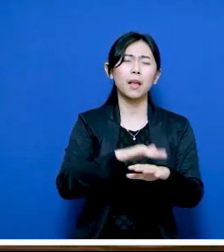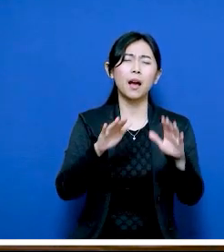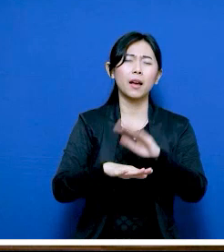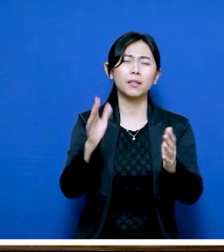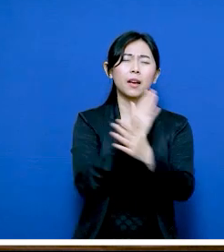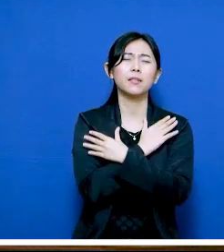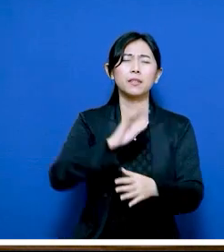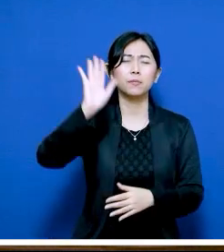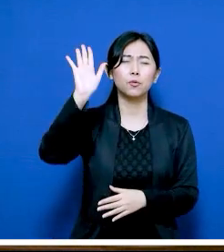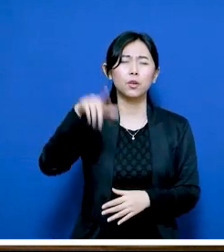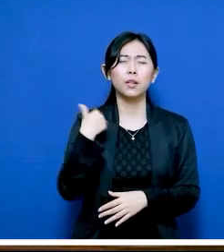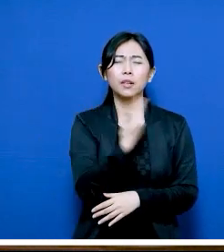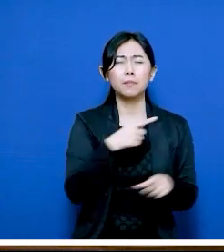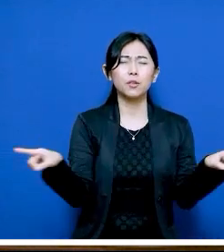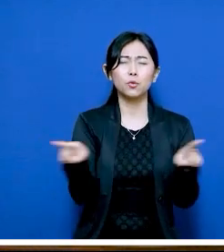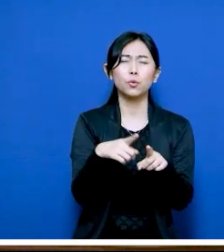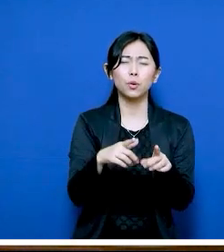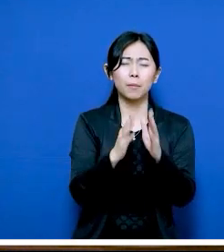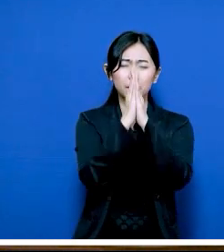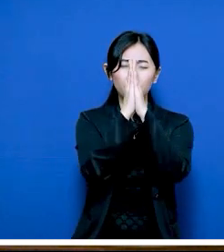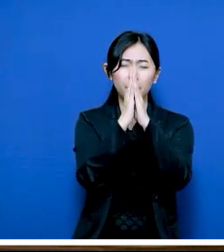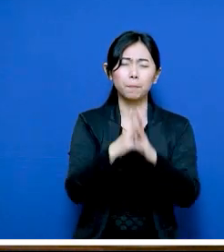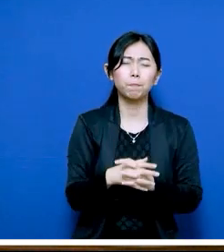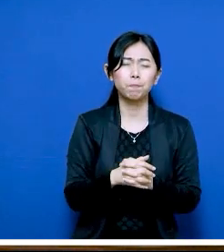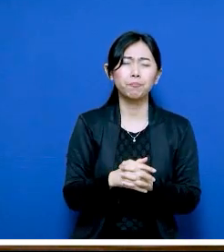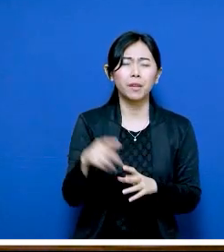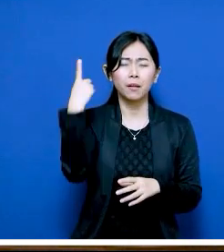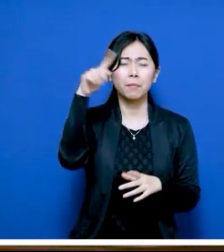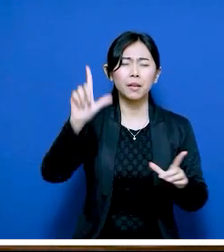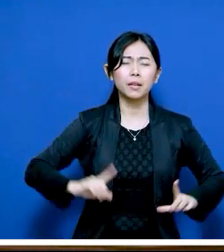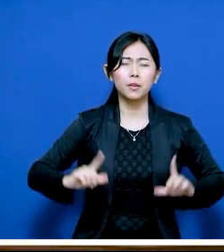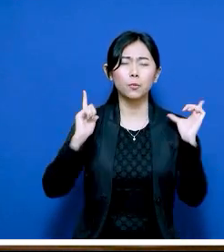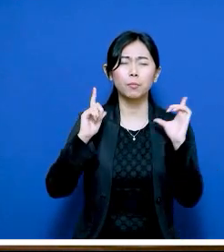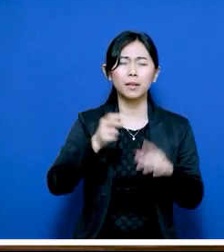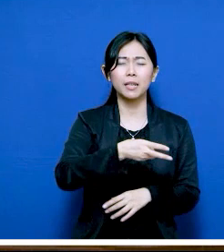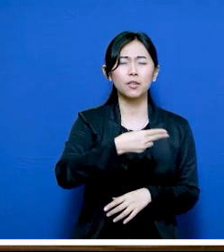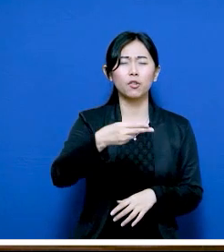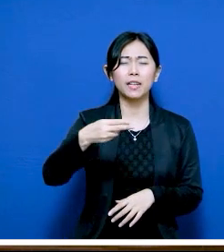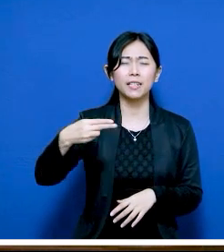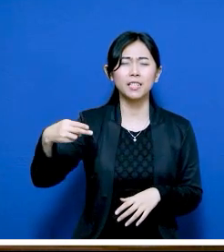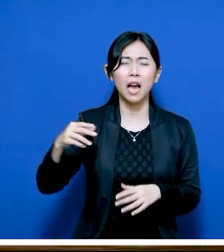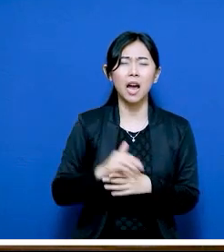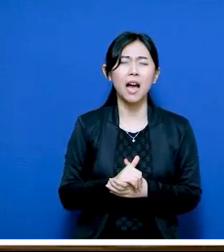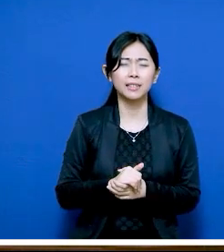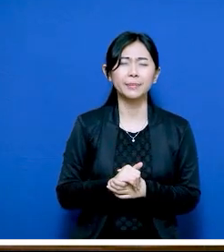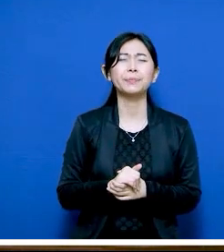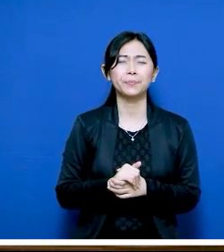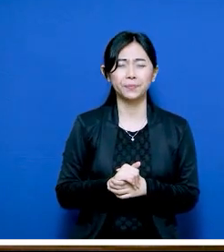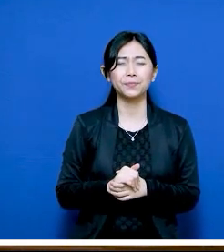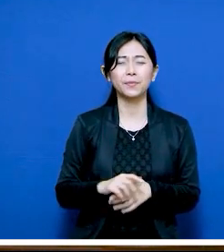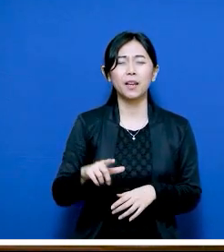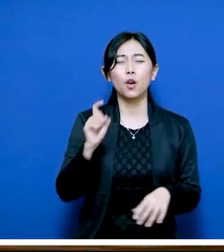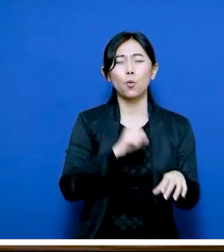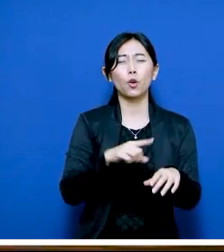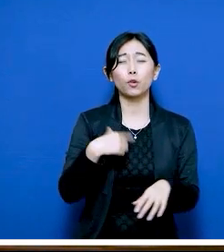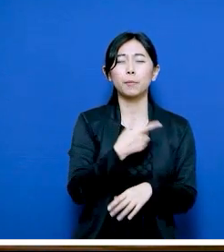kasih Tuhan. Kami juga bersama mau berdoa bagi kehidupan berbangsa dan bertanah air kami di Indonesia.